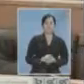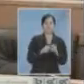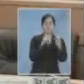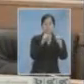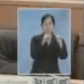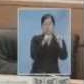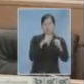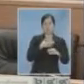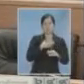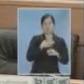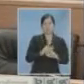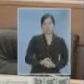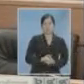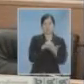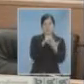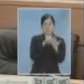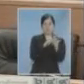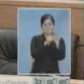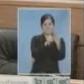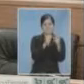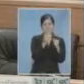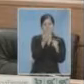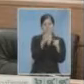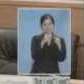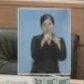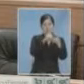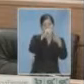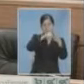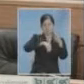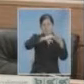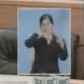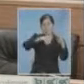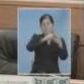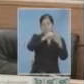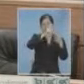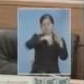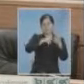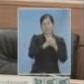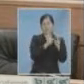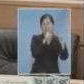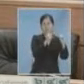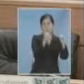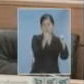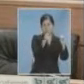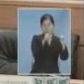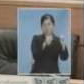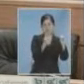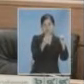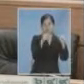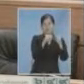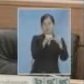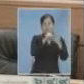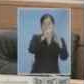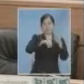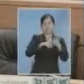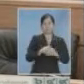ผมได้เสนอขอตัดทั้งมาตราตัดตั้งแต่มาตรา1แล้วนะครับเพราะว่าก